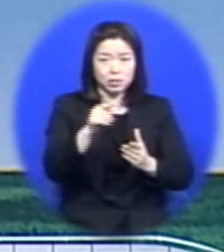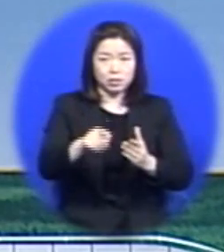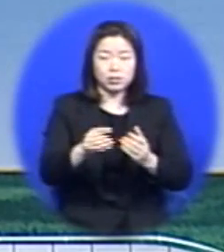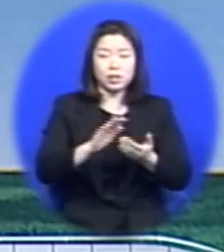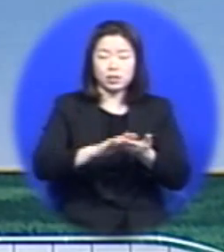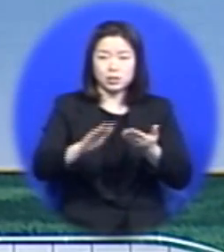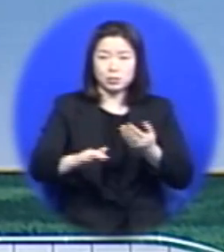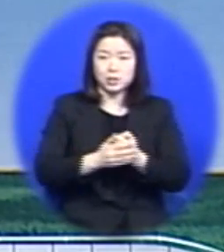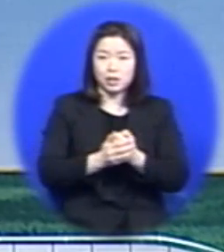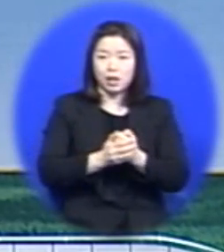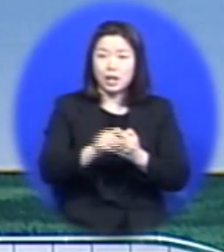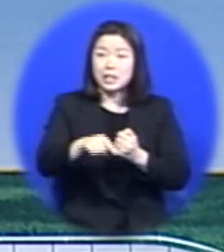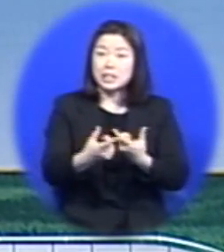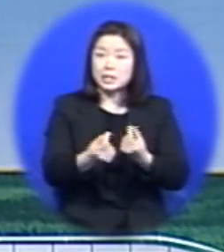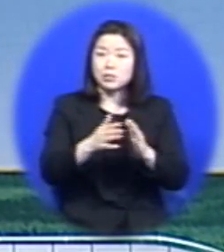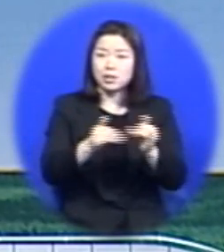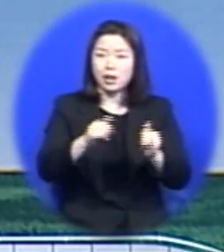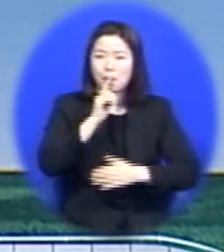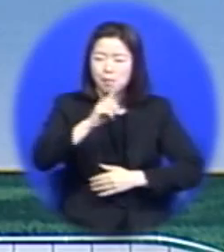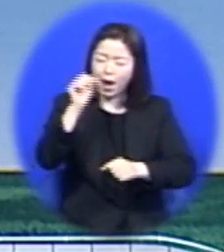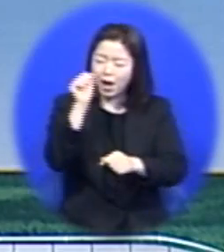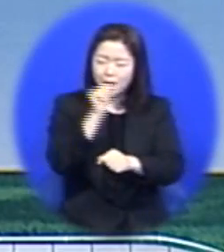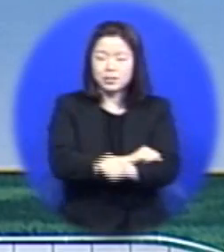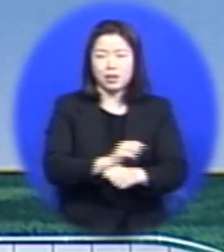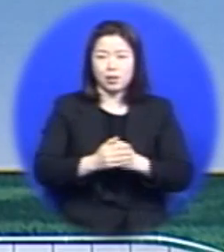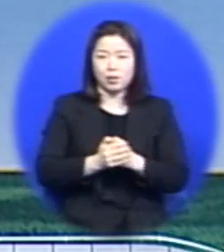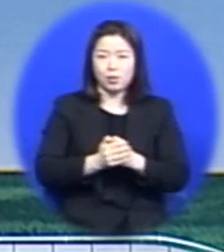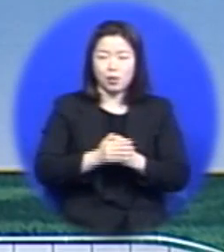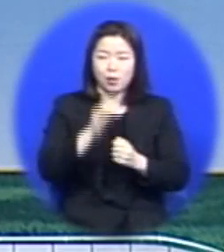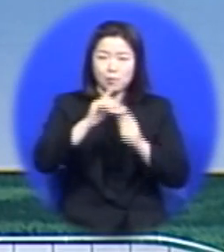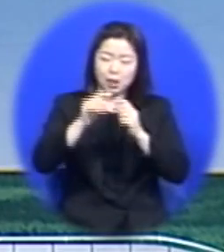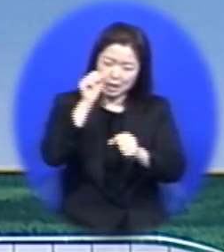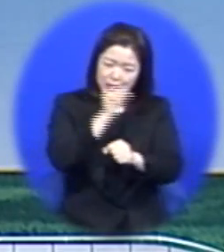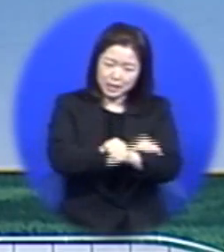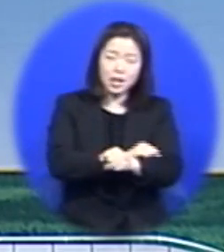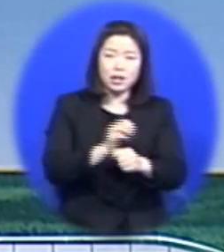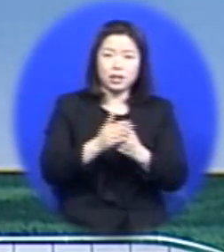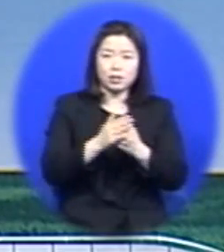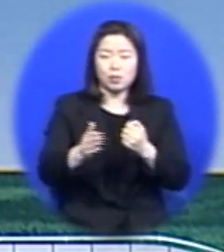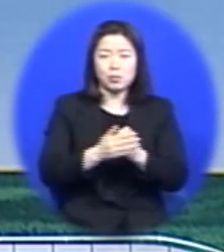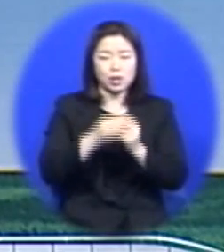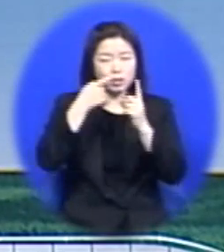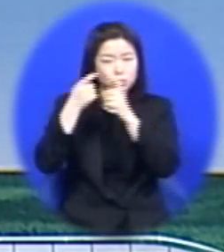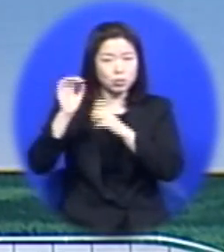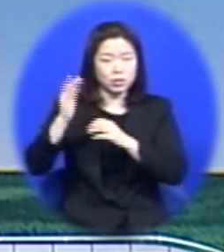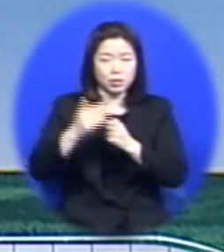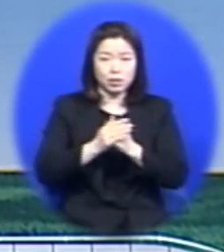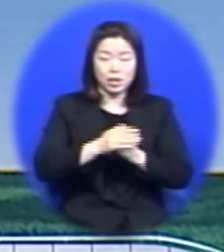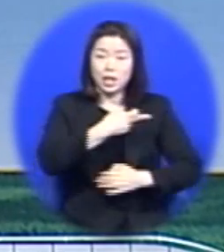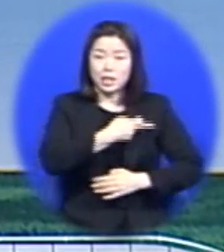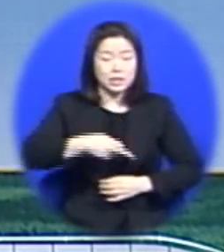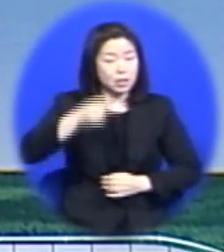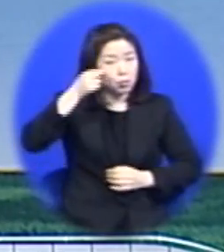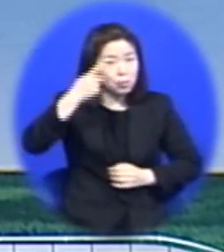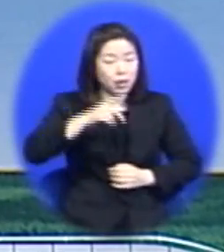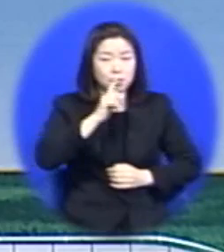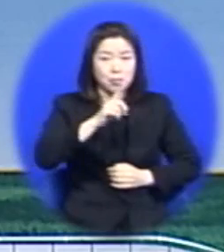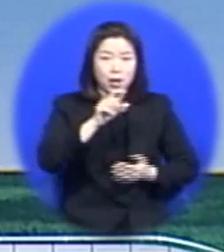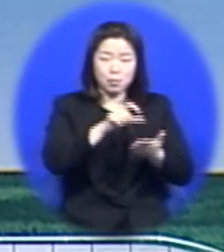또 말은 잘해요. 정말 말은 잘합니다. 그래서 사도 바울도 말하기를 그럴듯한